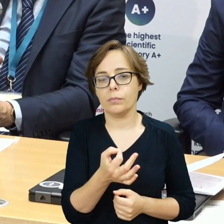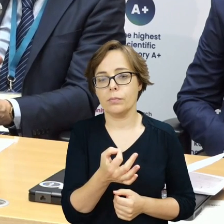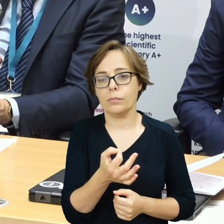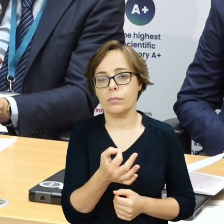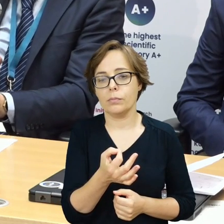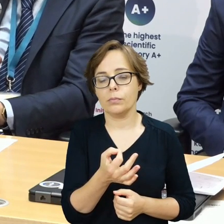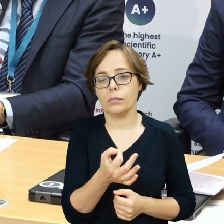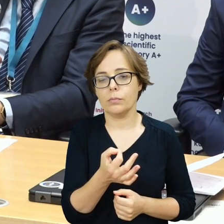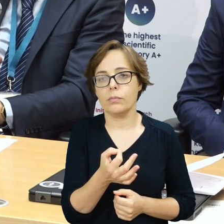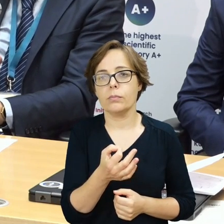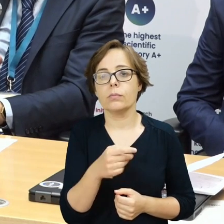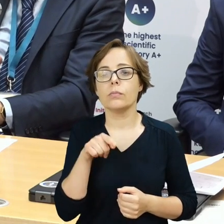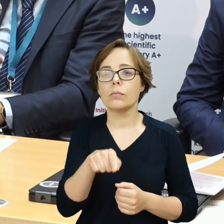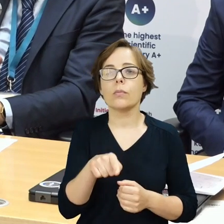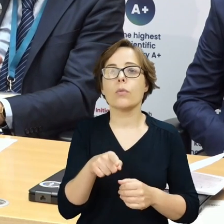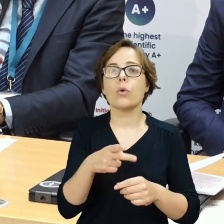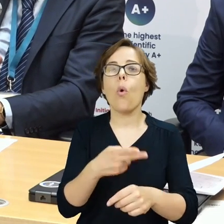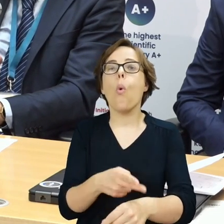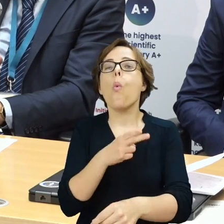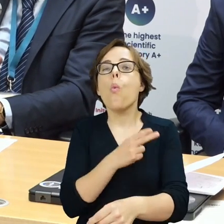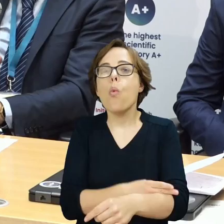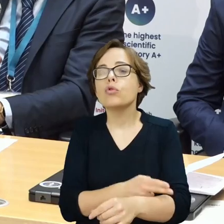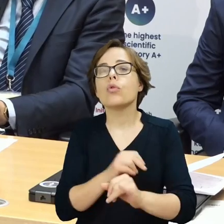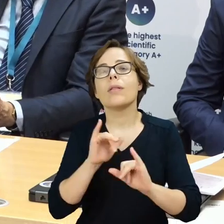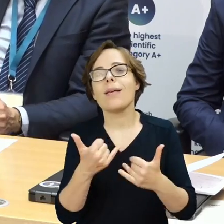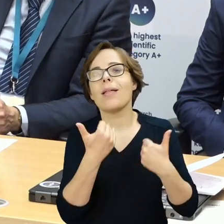organ kontrolowany jako sędziemu w sprawie?